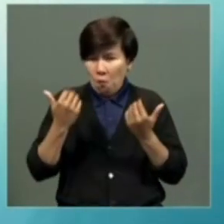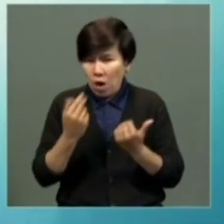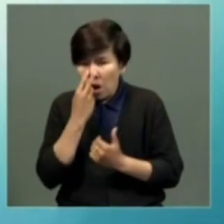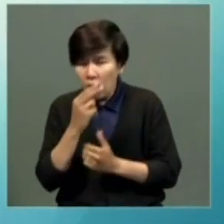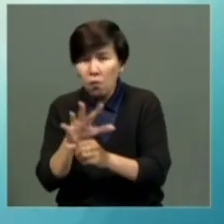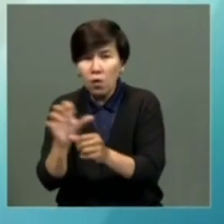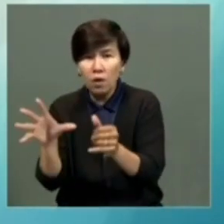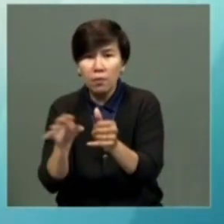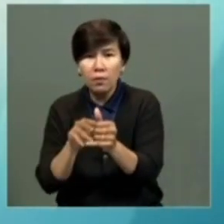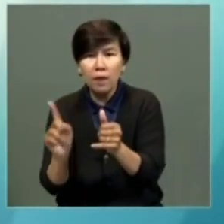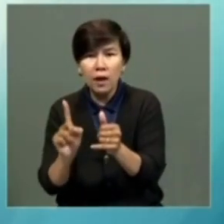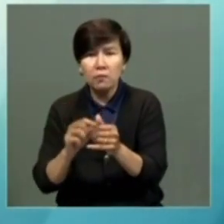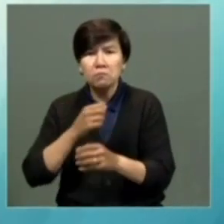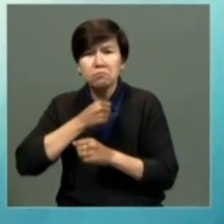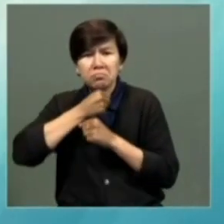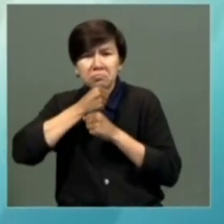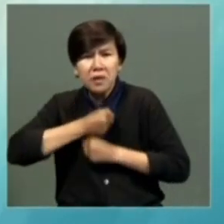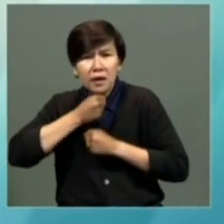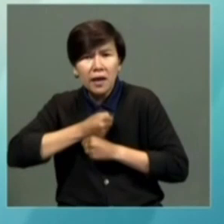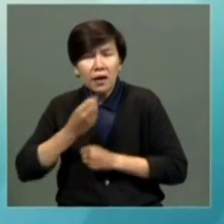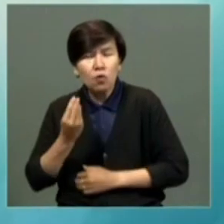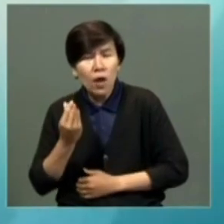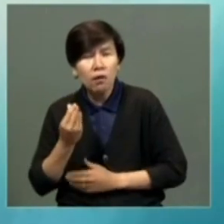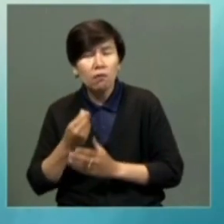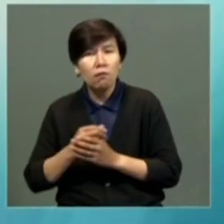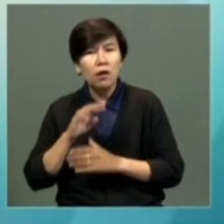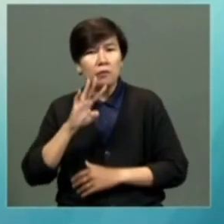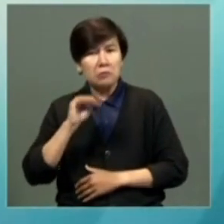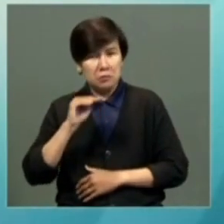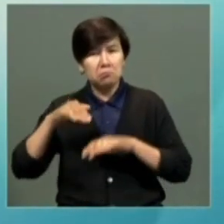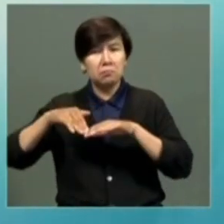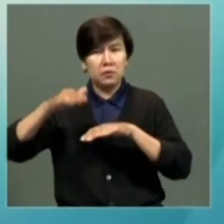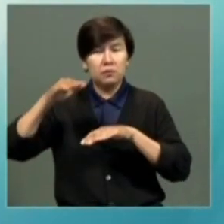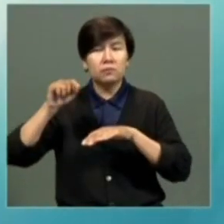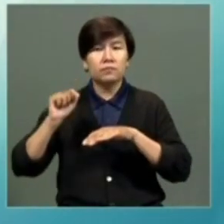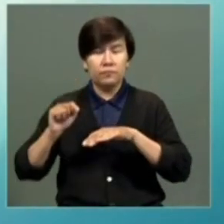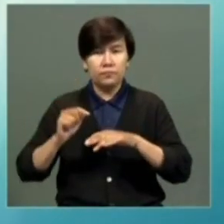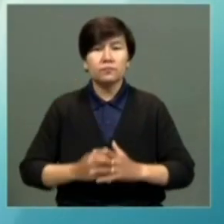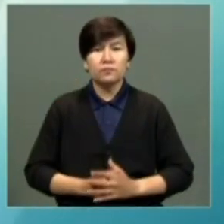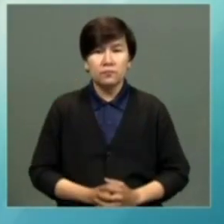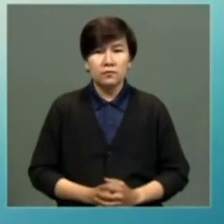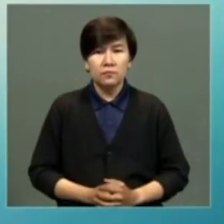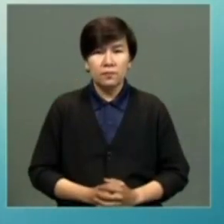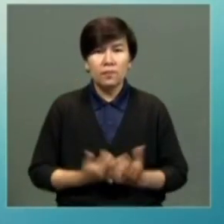เป็นวัยที่อายุเฉลี่ยเนี่ยประมาณสัก40กันขึ้นไปนะครับซึ่งก็นำเรียนว่